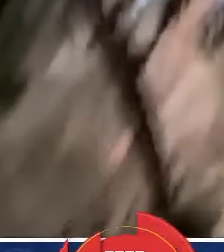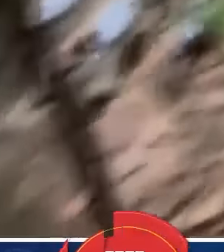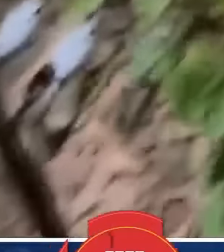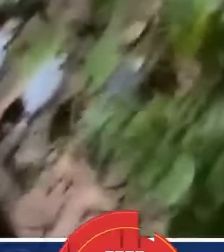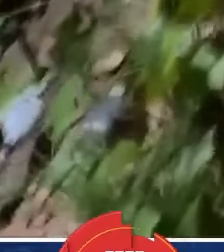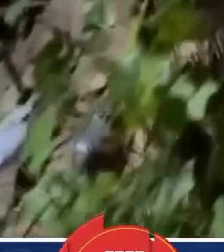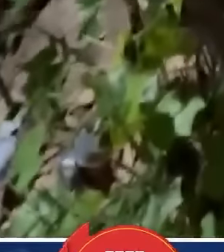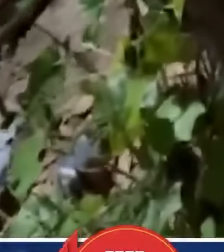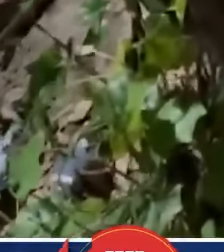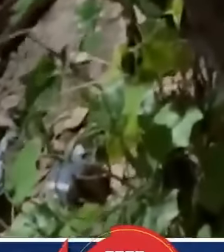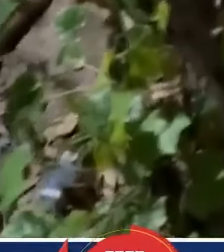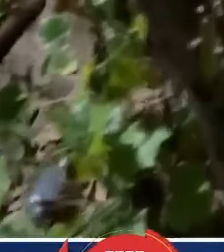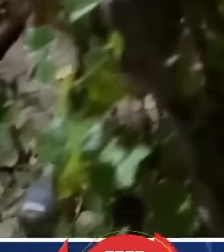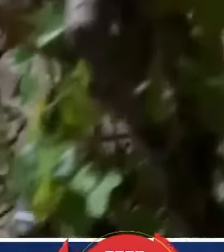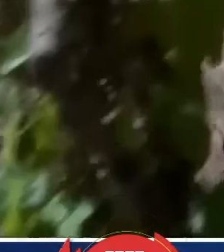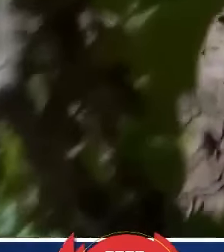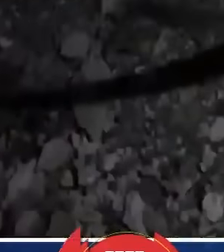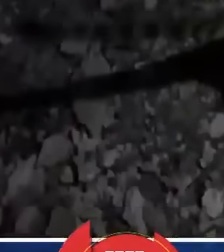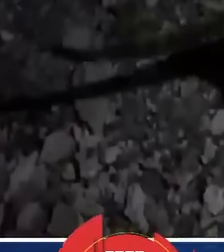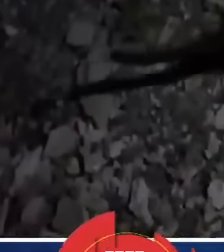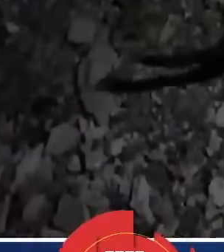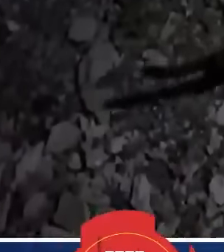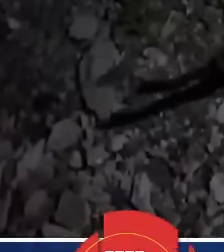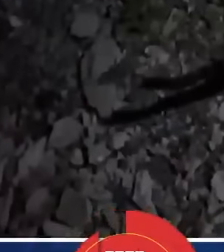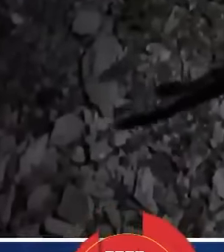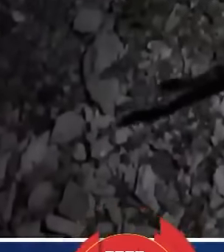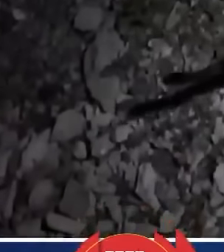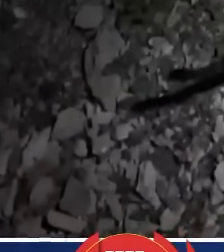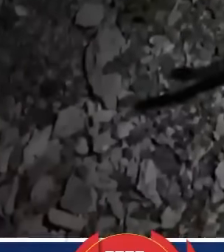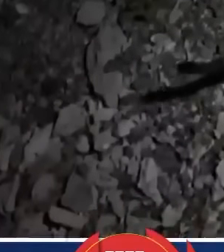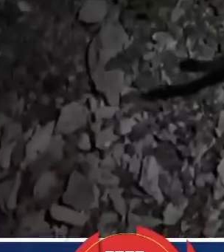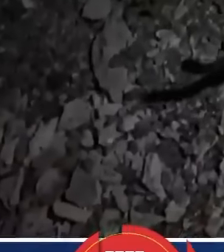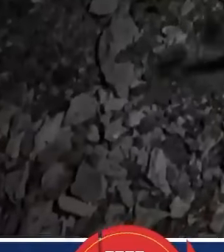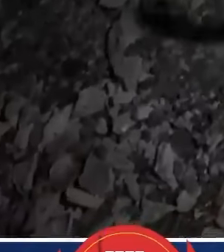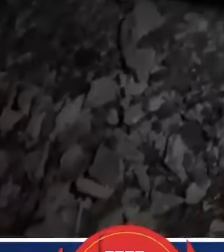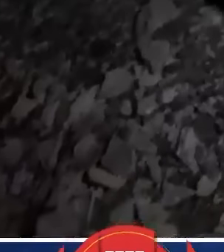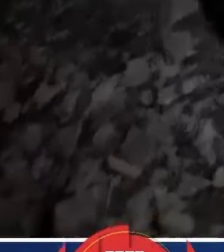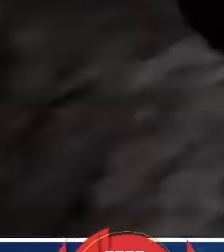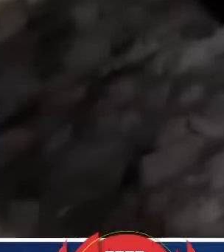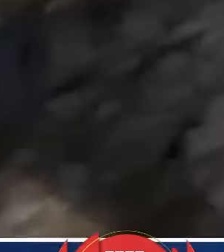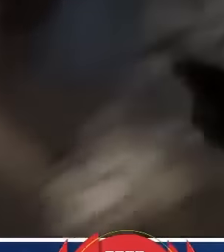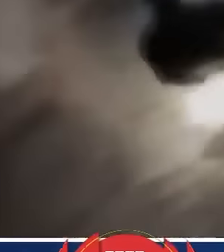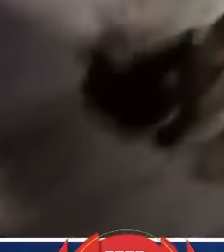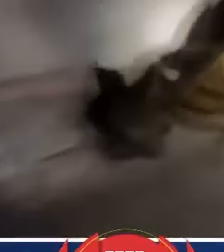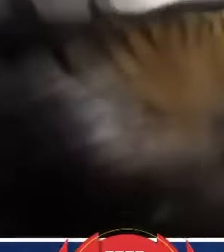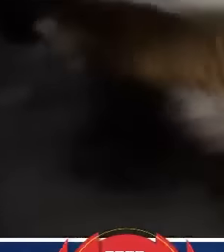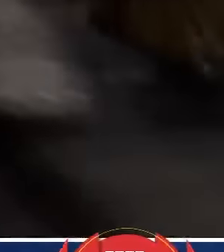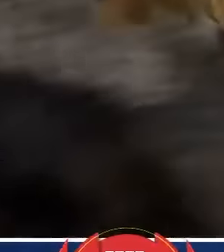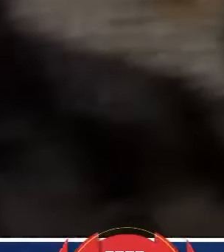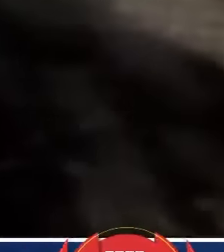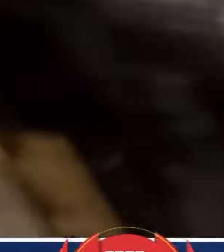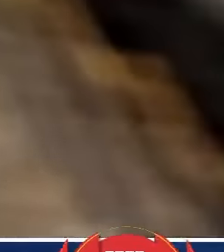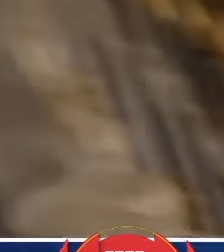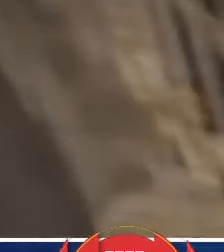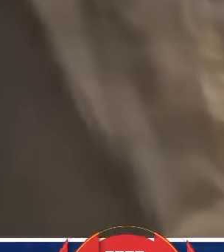ในป่าไอ้คนเจอตอนแรกเขาไม่รู้อีกมันมืดๆอ่ะแกนึกว่าหมานึกว่าสุนัข นึกว่าแบบ ไปปุ๊บเฮ้ยสุนัขมีลาย